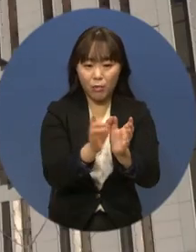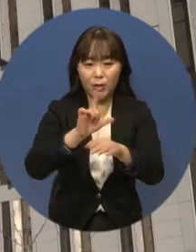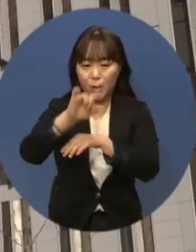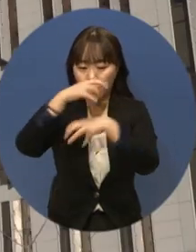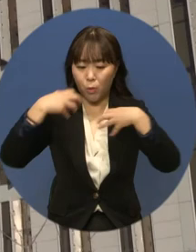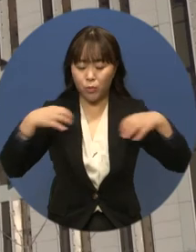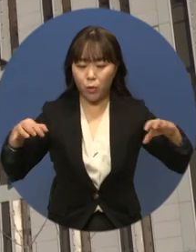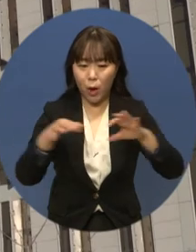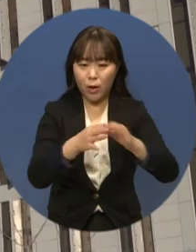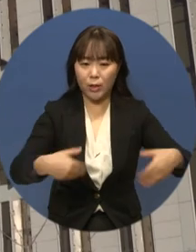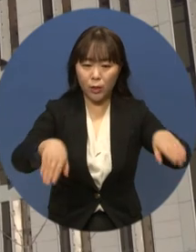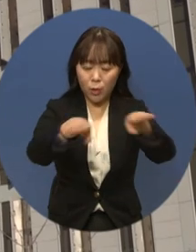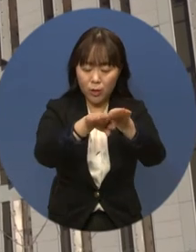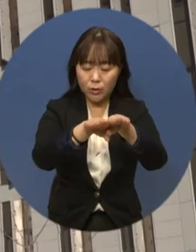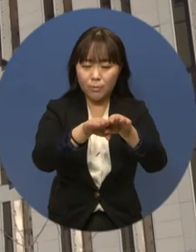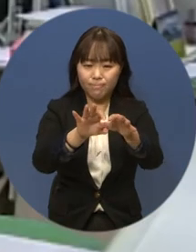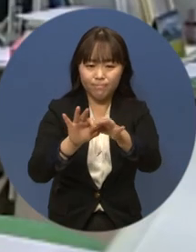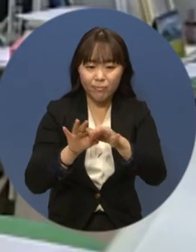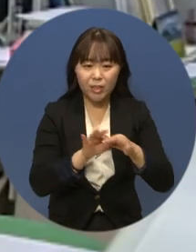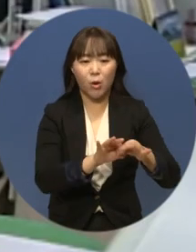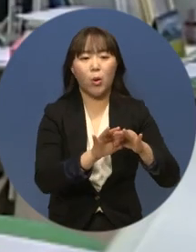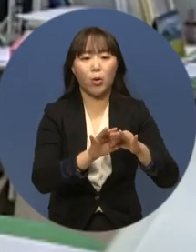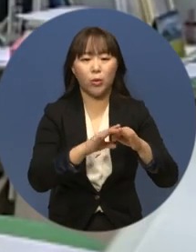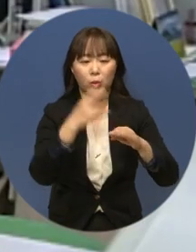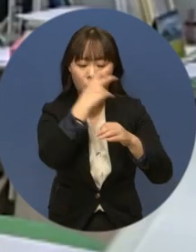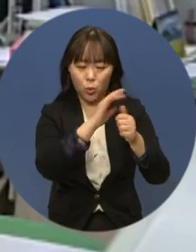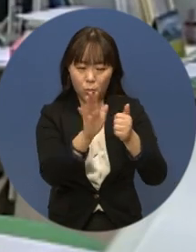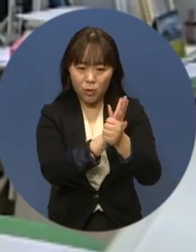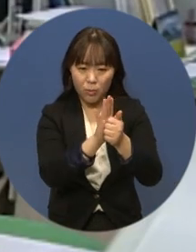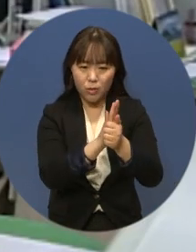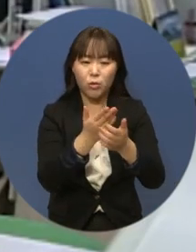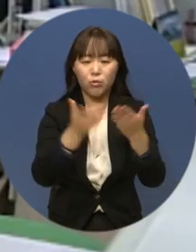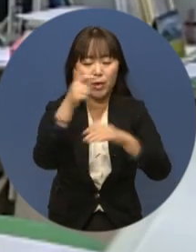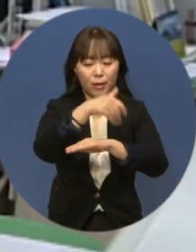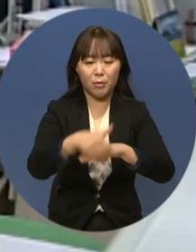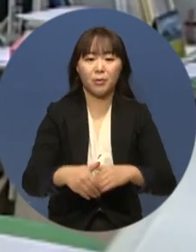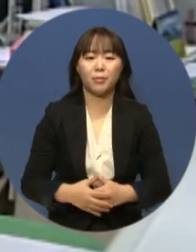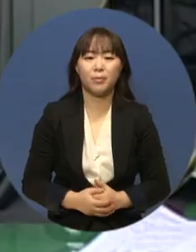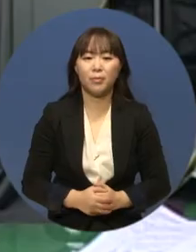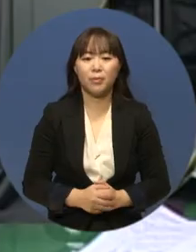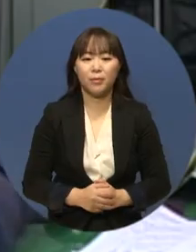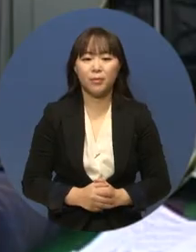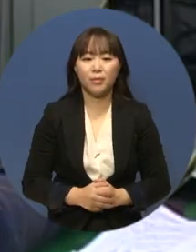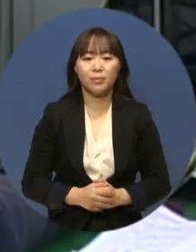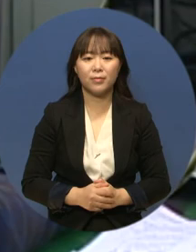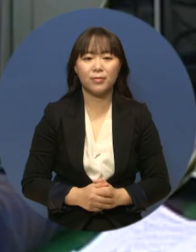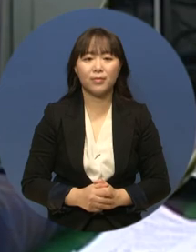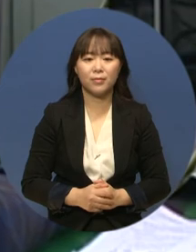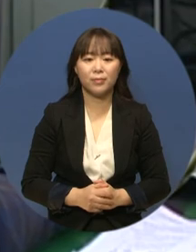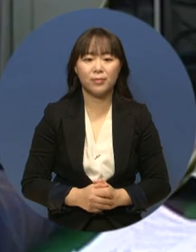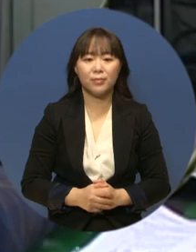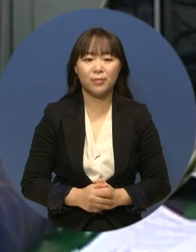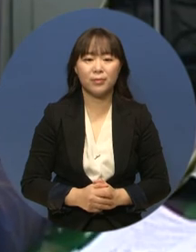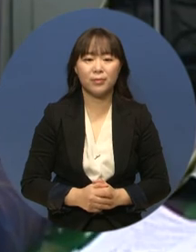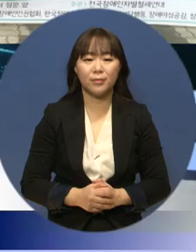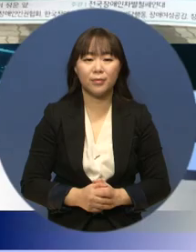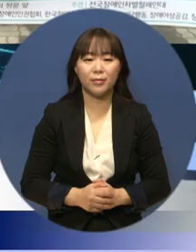등 관계 기관과 연계해 돌봄 서비스를 지원한다는 계획입니다. 복지TV 뉴스